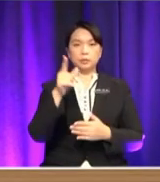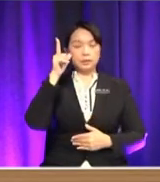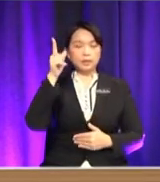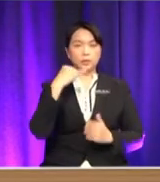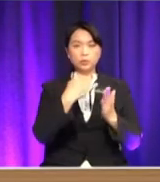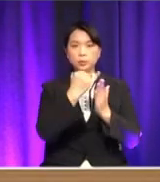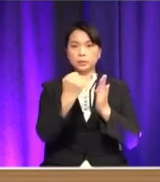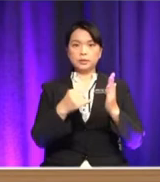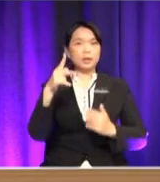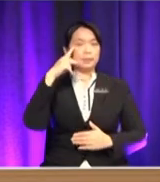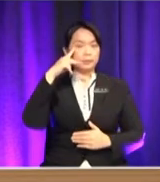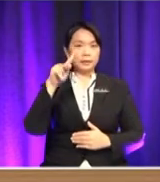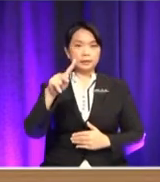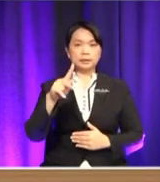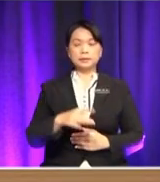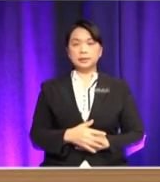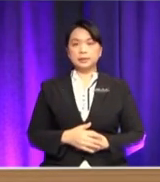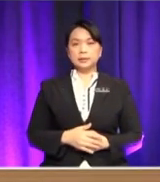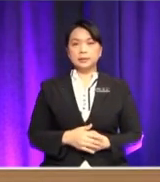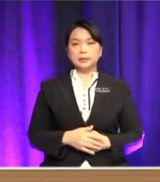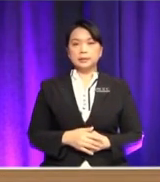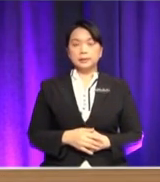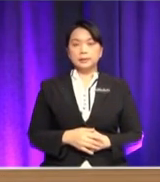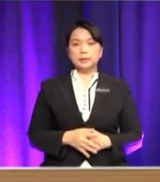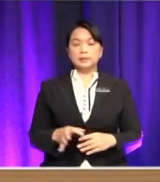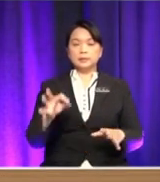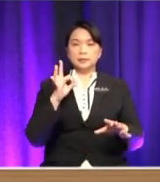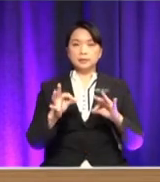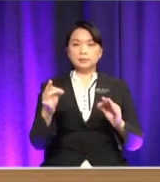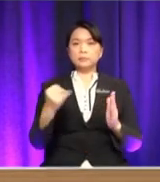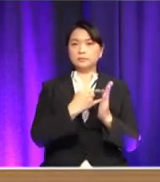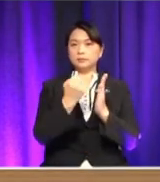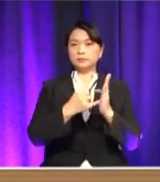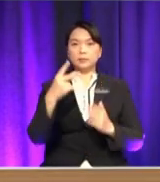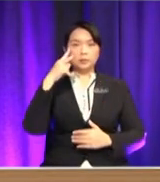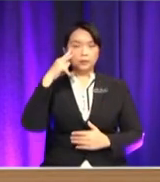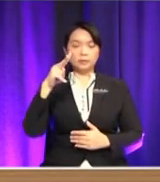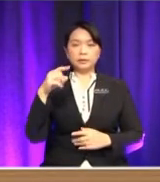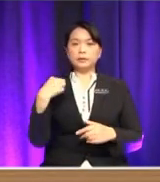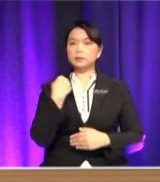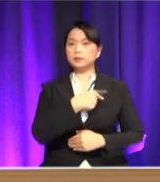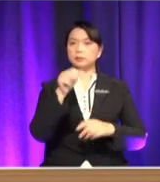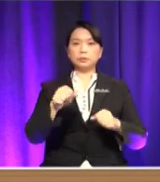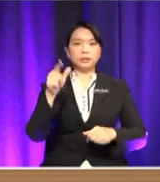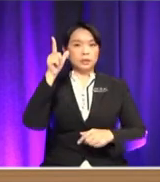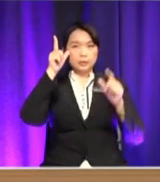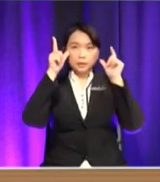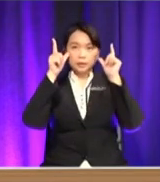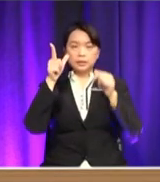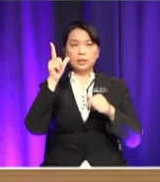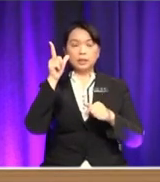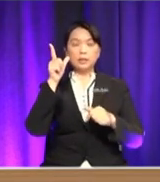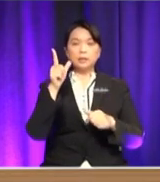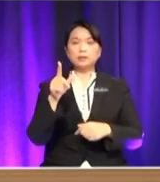pintu berengsek ini Oke kita lihat kalau lukisan pandangan kita boleh lihat dia punya keadaan engsel ditunjukkan